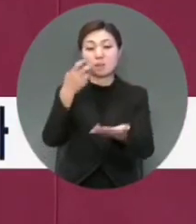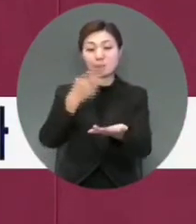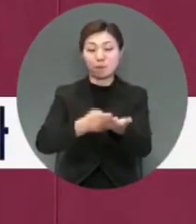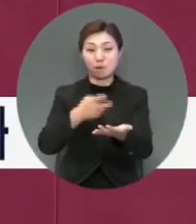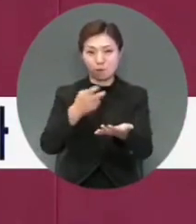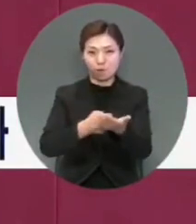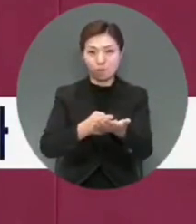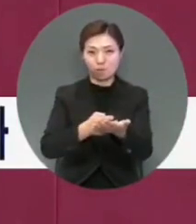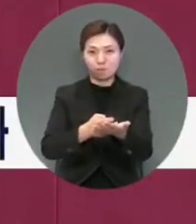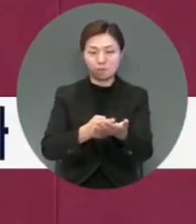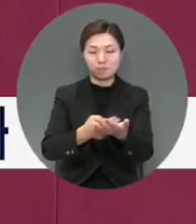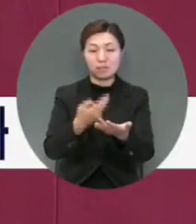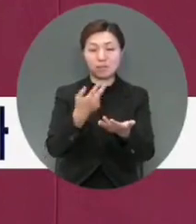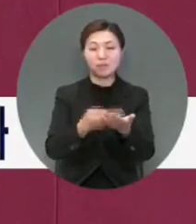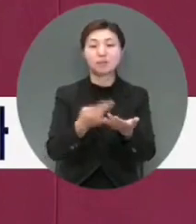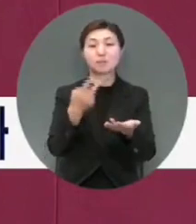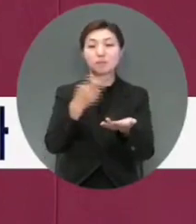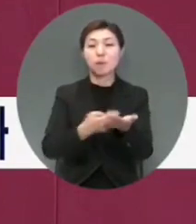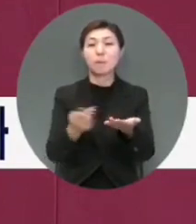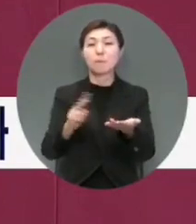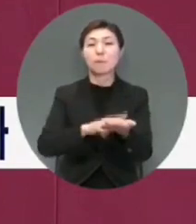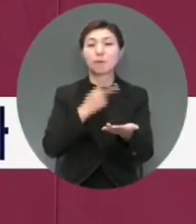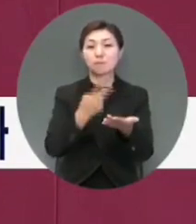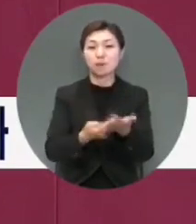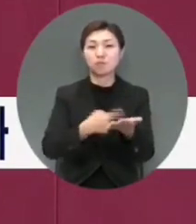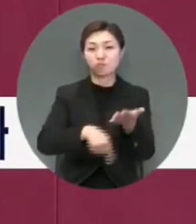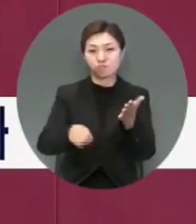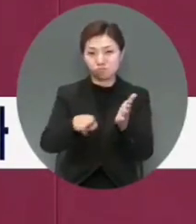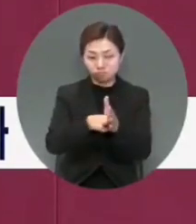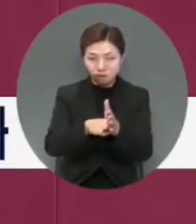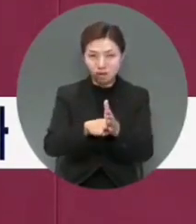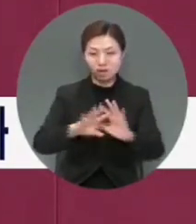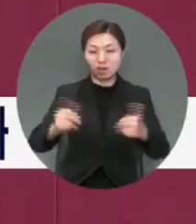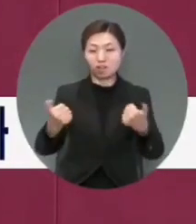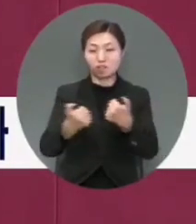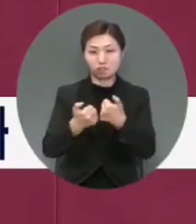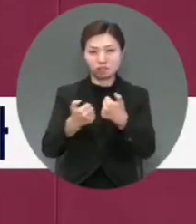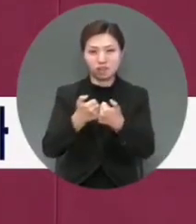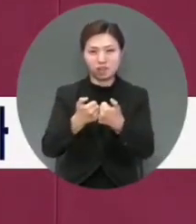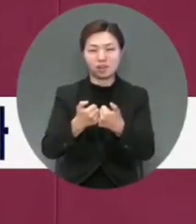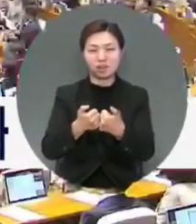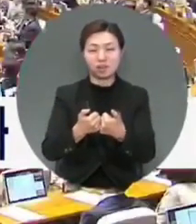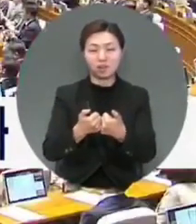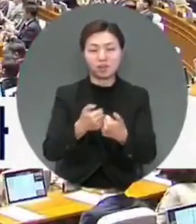교권보호사법의 개정에 협조해 주신 국회에 다시 한번 감사드립니다.